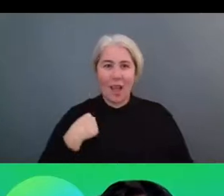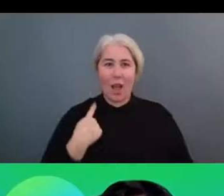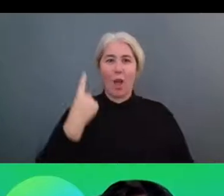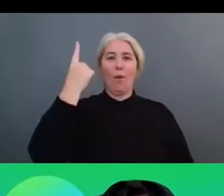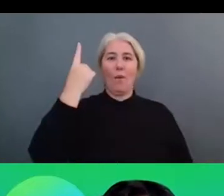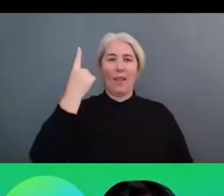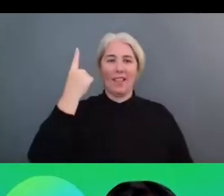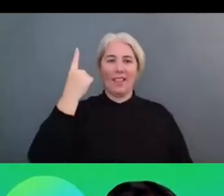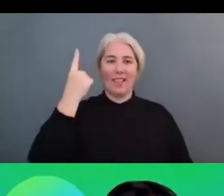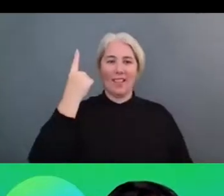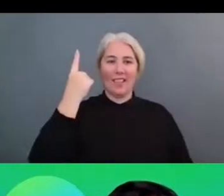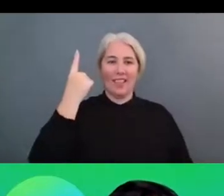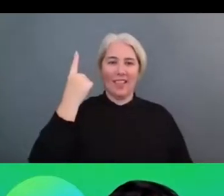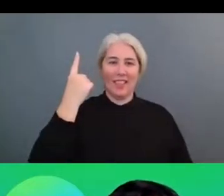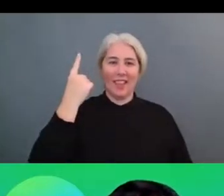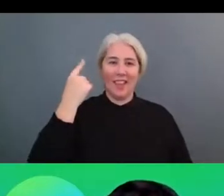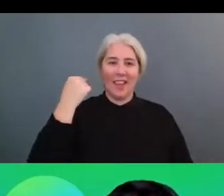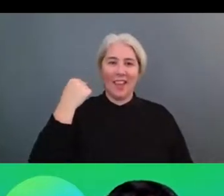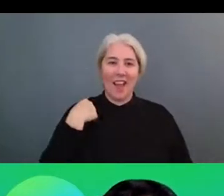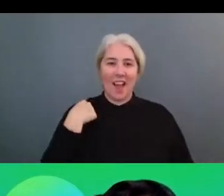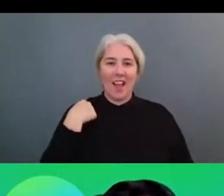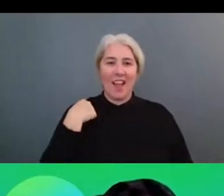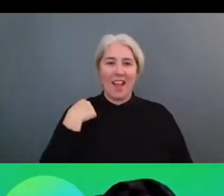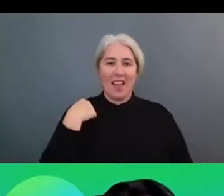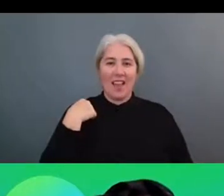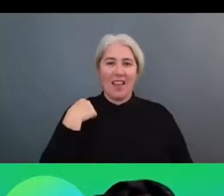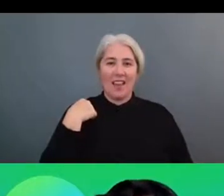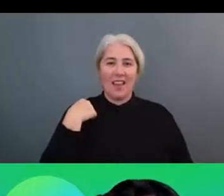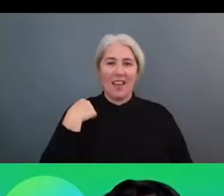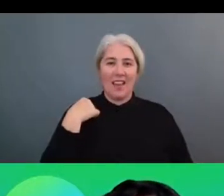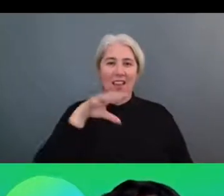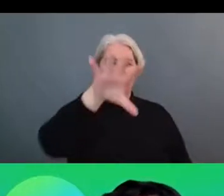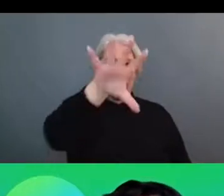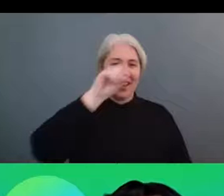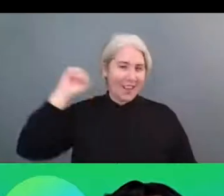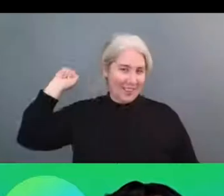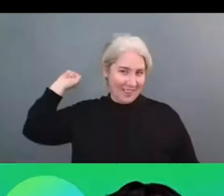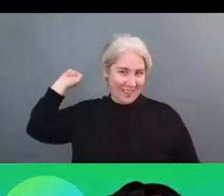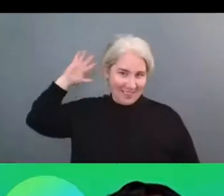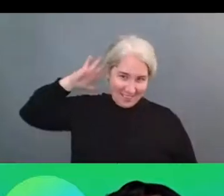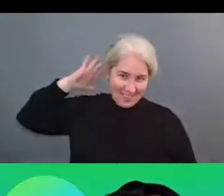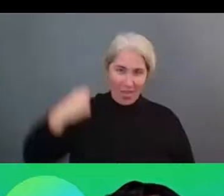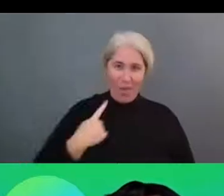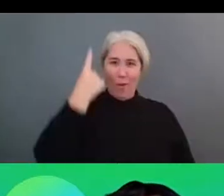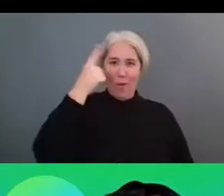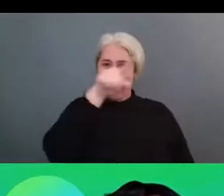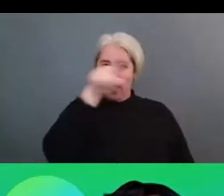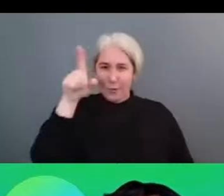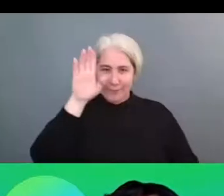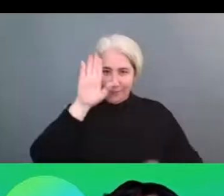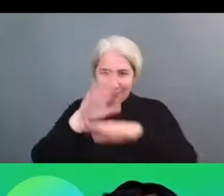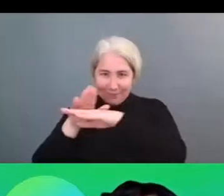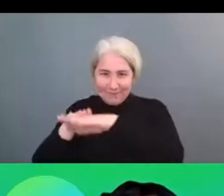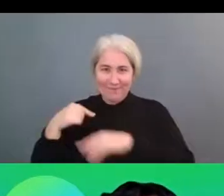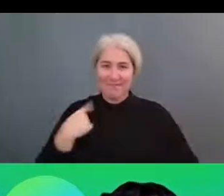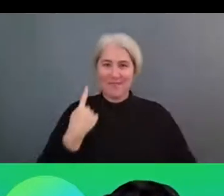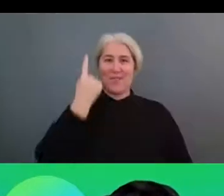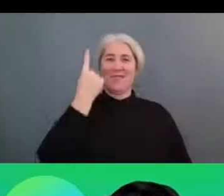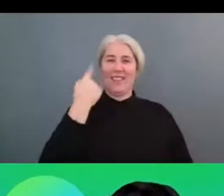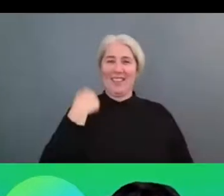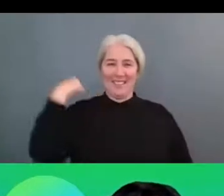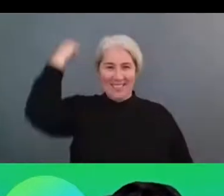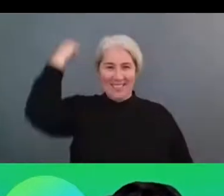en français, si c'est OK pour les panélistes, puisque Maëlle m'a fait penser en français jusqu'à maintenant. Donc, je suis Benjamin Leveque, je travaille pour Paris